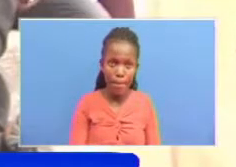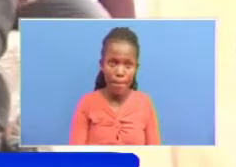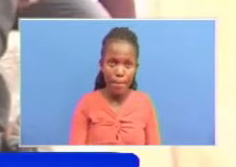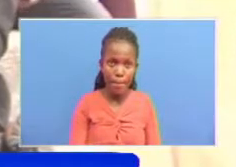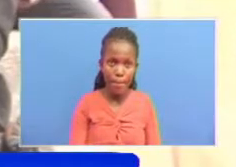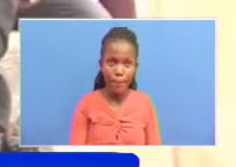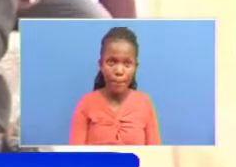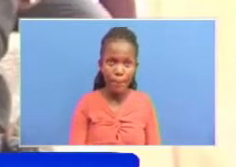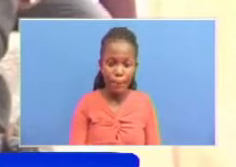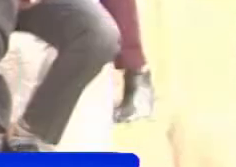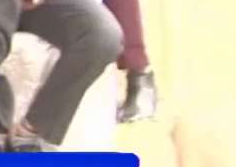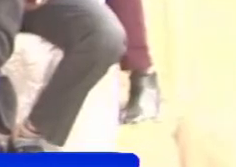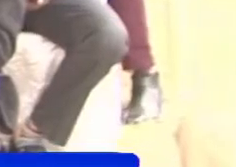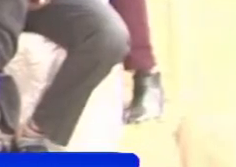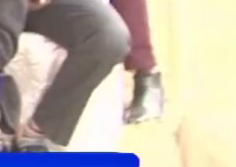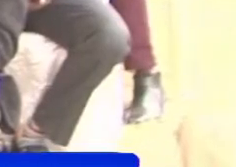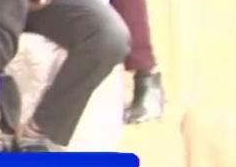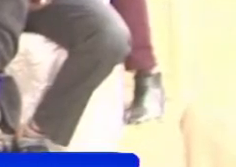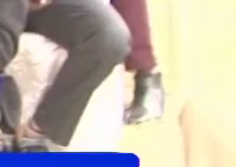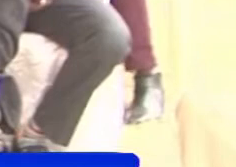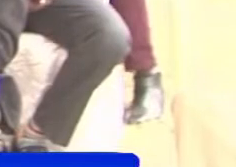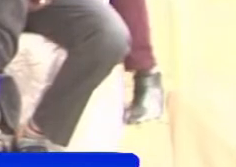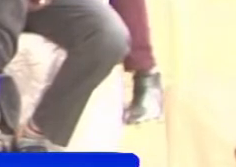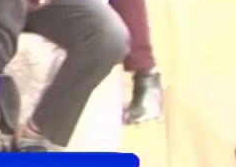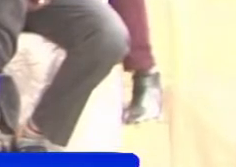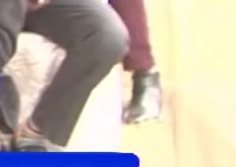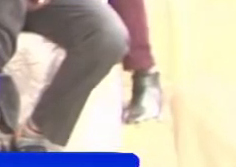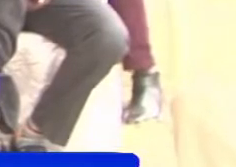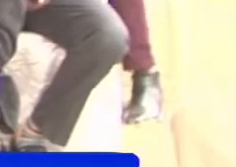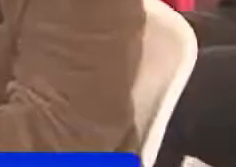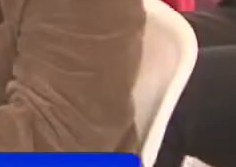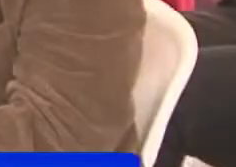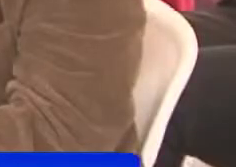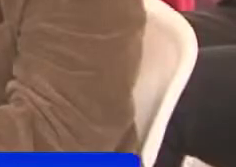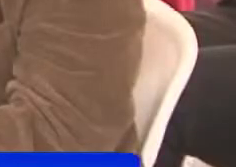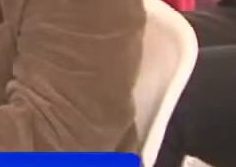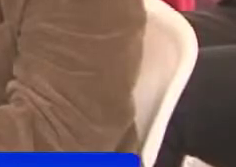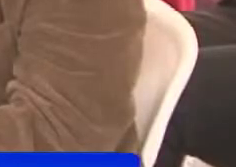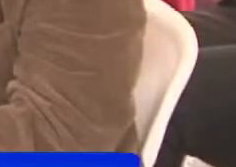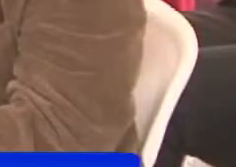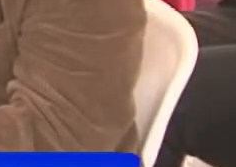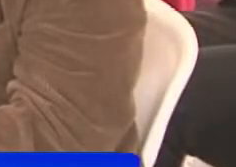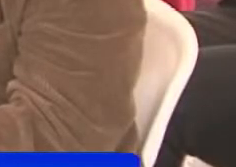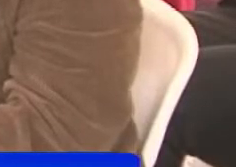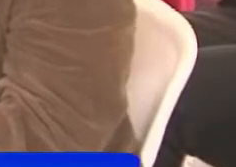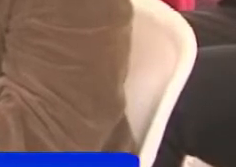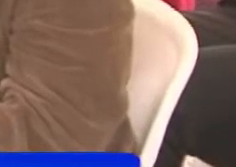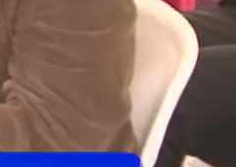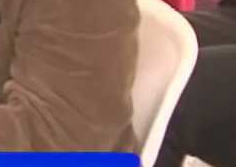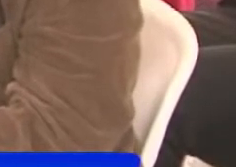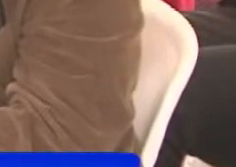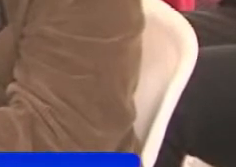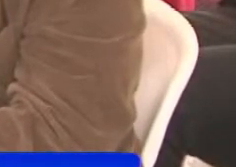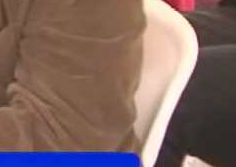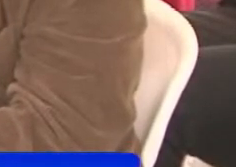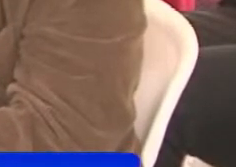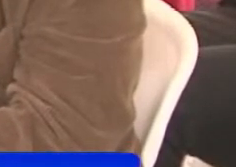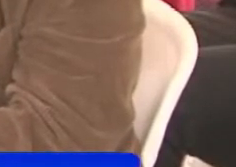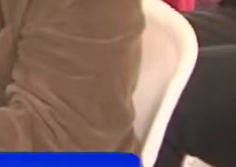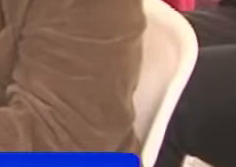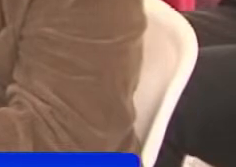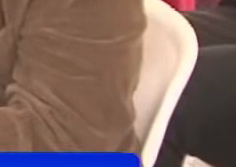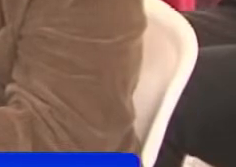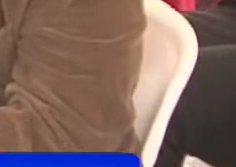Yapo ni sawa. Kuna barabara za theta zingine mbili ambayo ni ya serikali